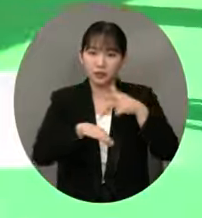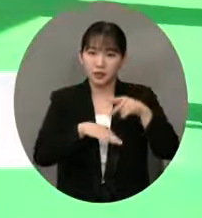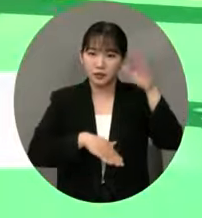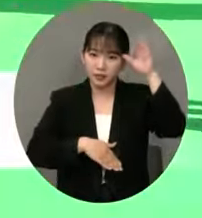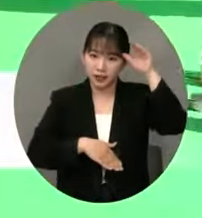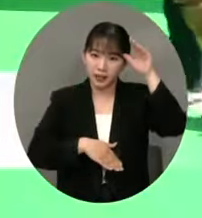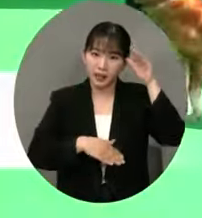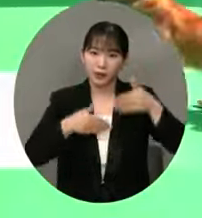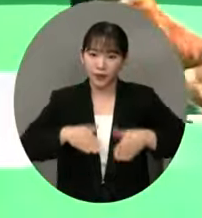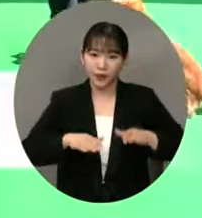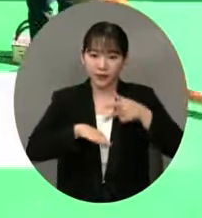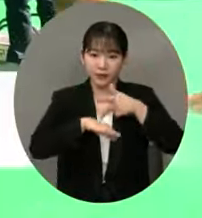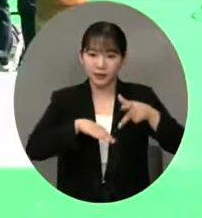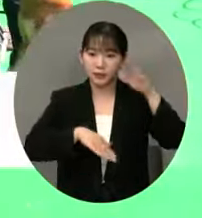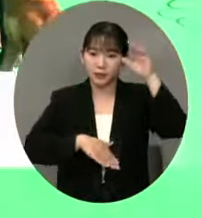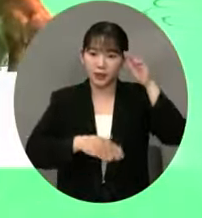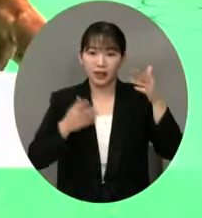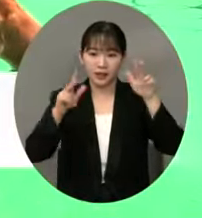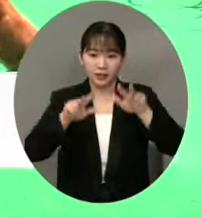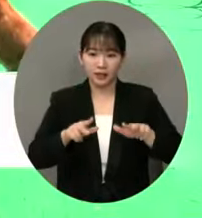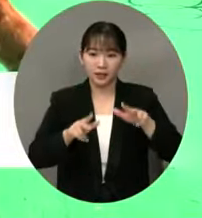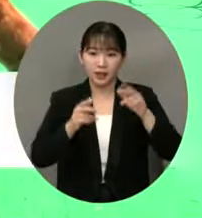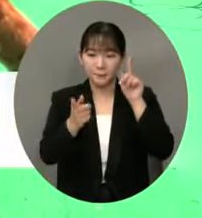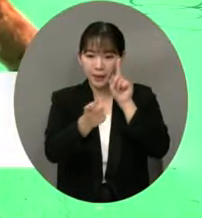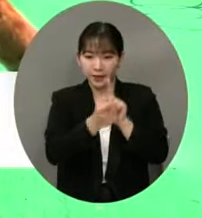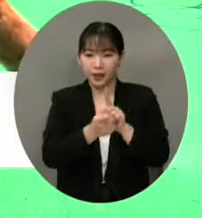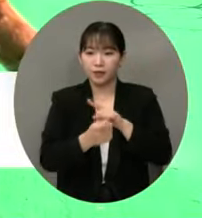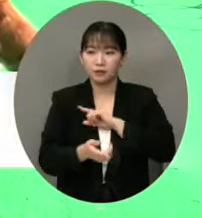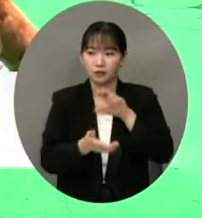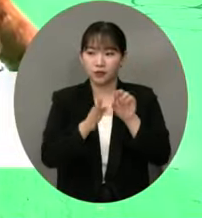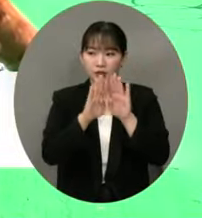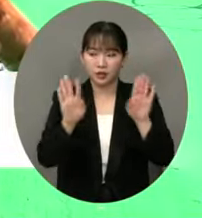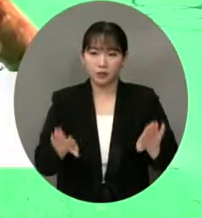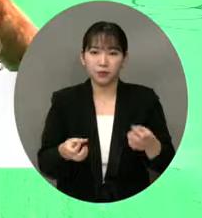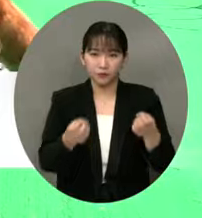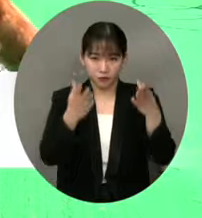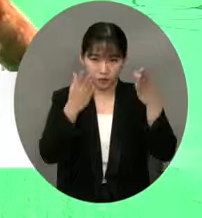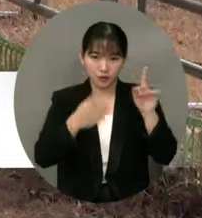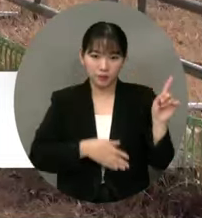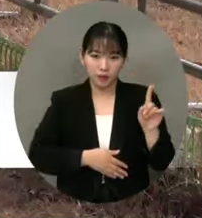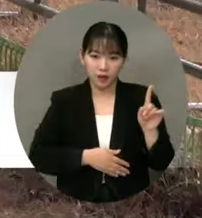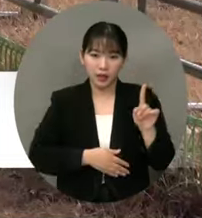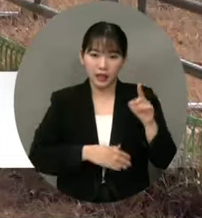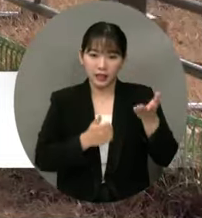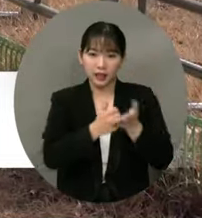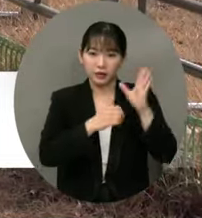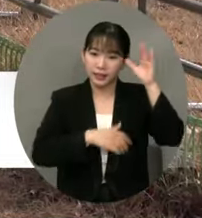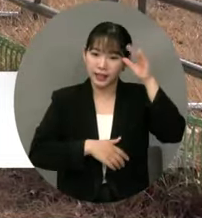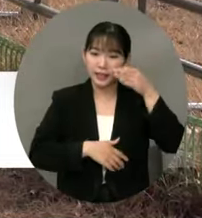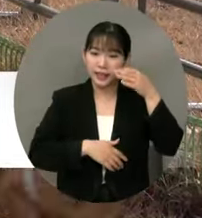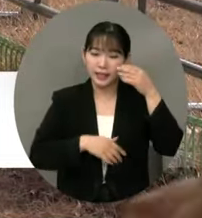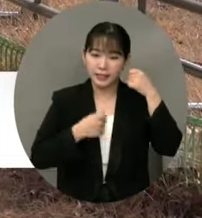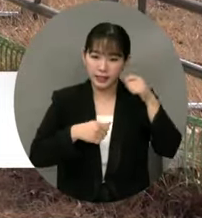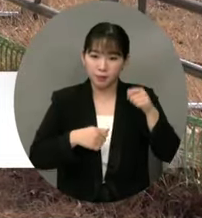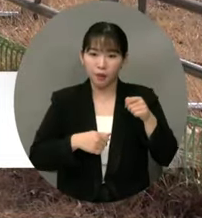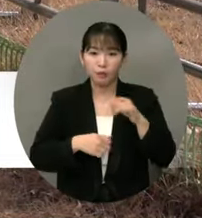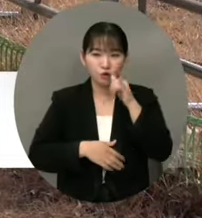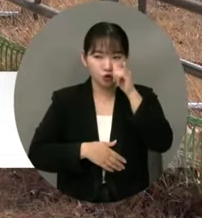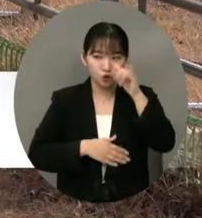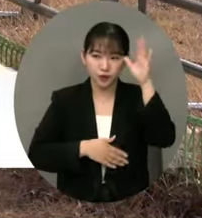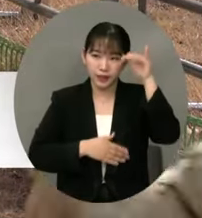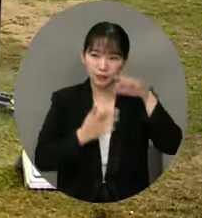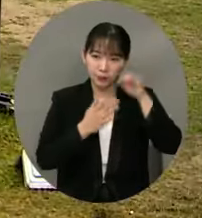진도개 고향, 진도개 테마파크에서 만남이라는 주제로 열리는 이번 축제는 반려견 시범과 우수 진도개